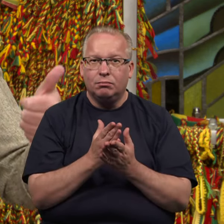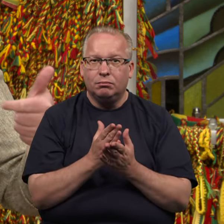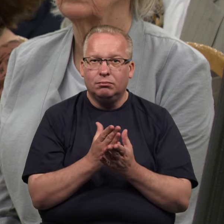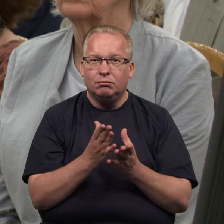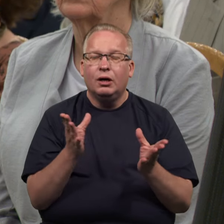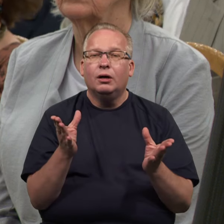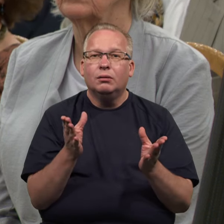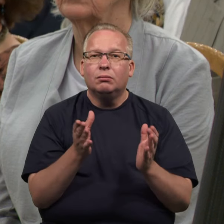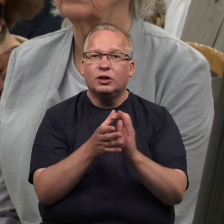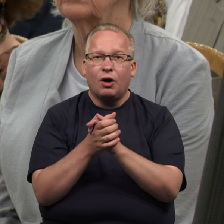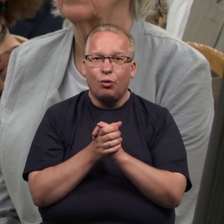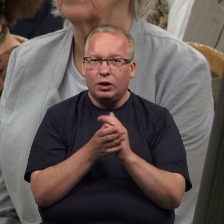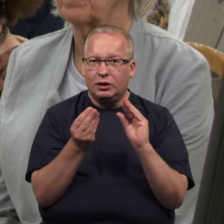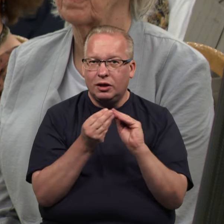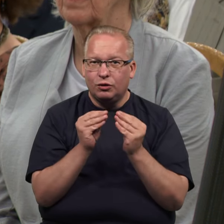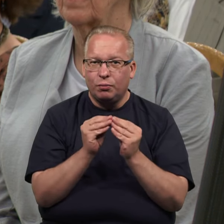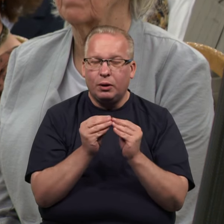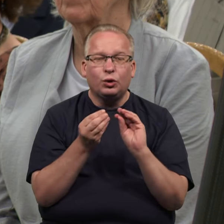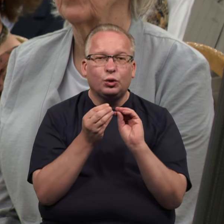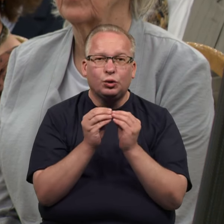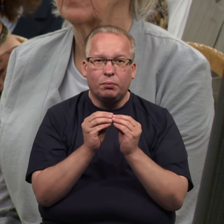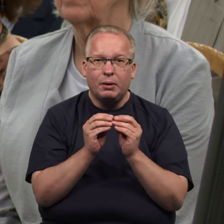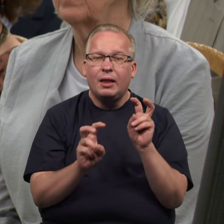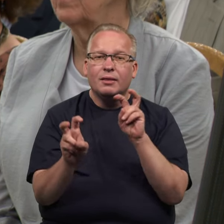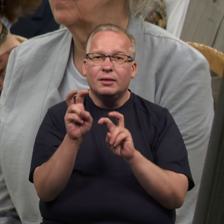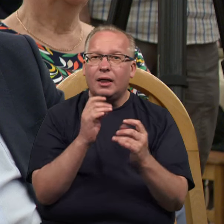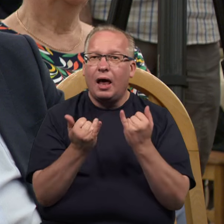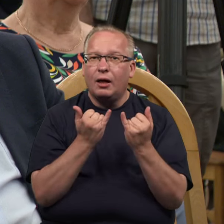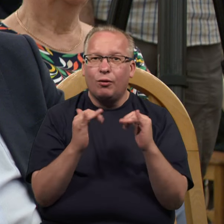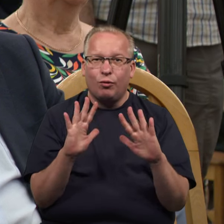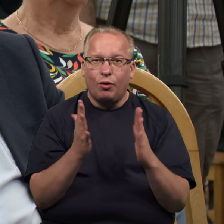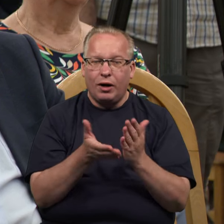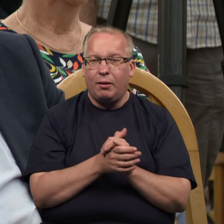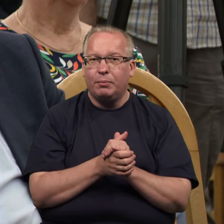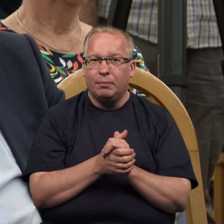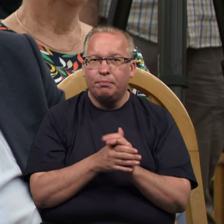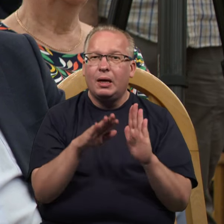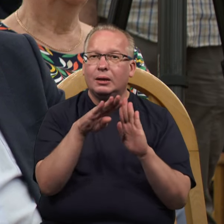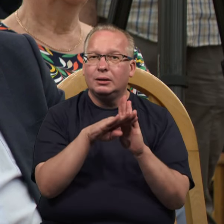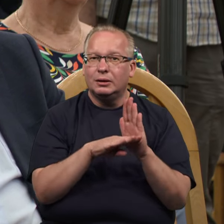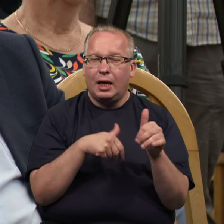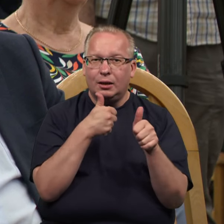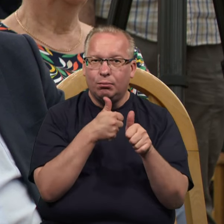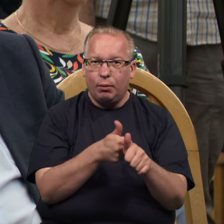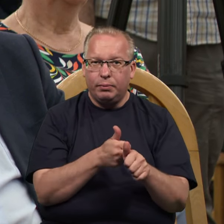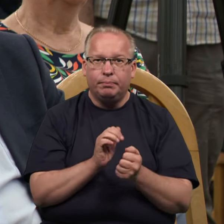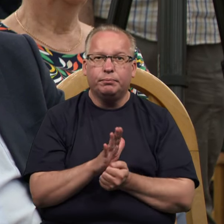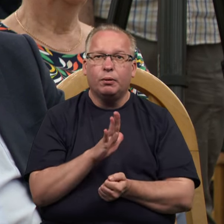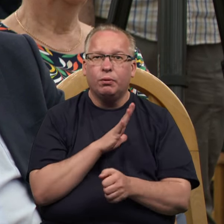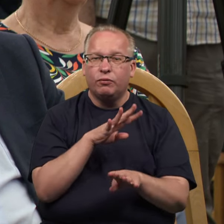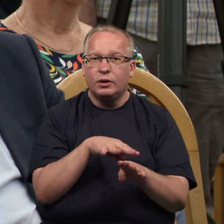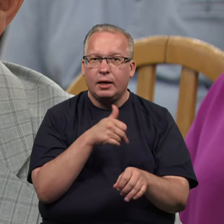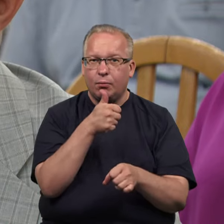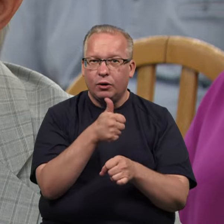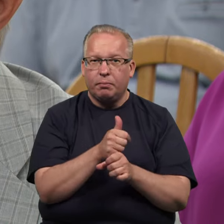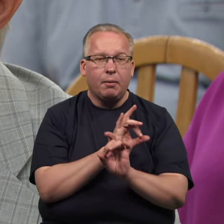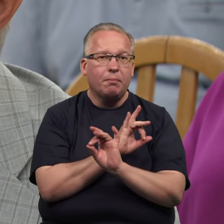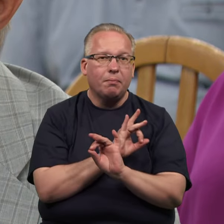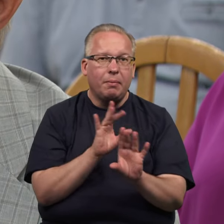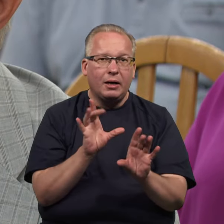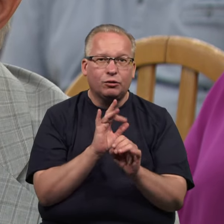paieška, sutarimo ir dialogo paieška, statuto laikymasis. Buvę Seimo pirmininkai pasakoja,